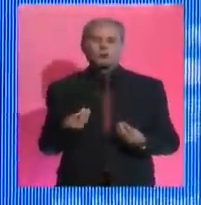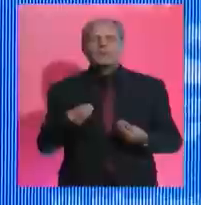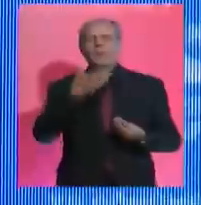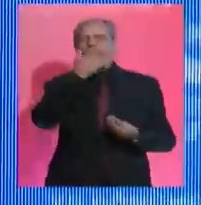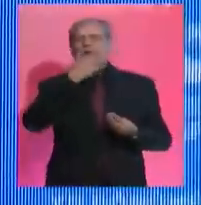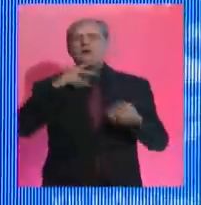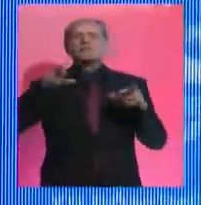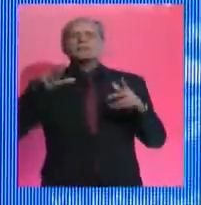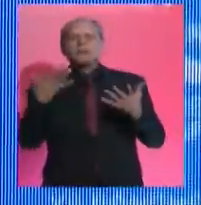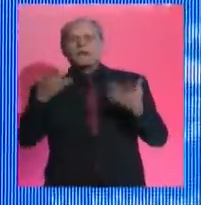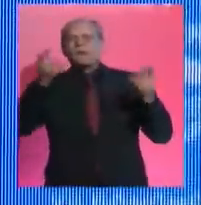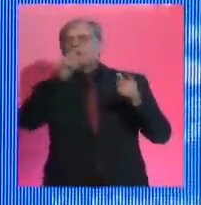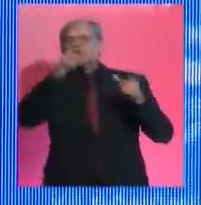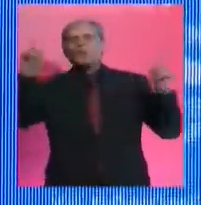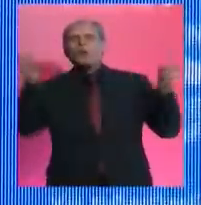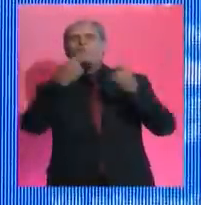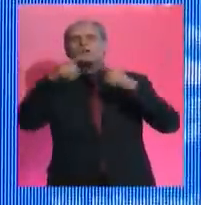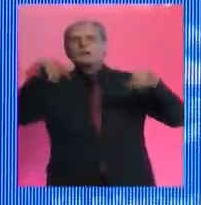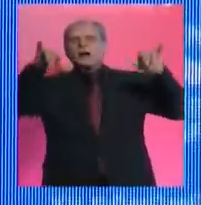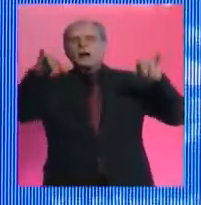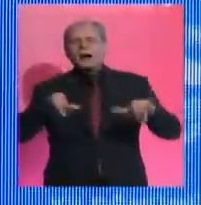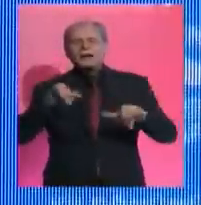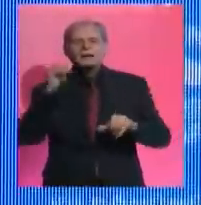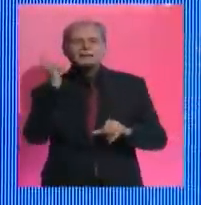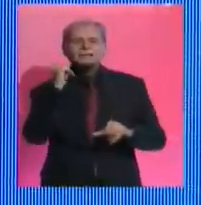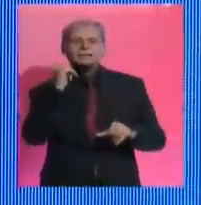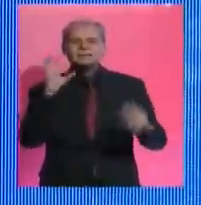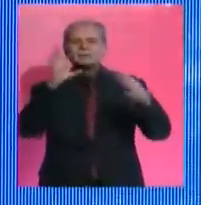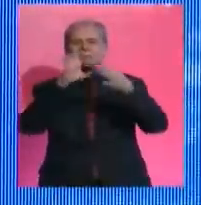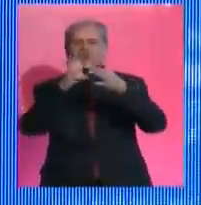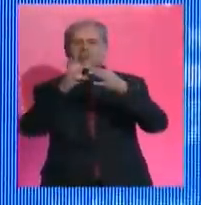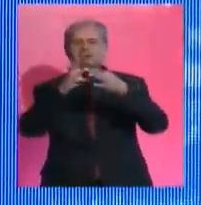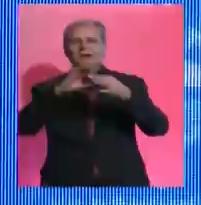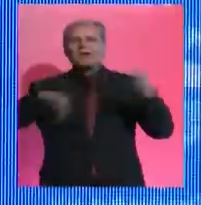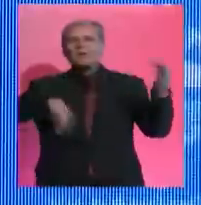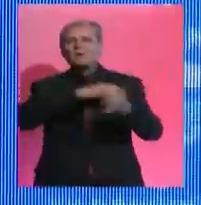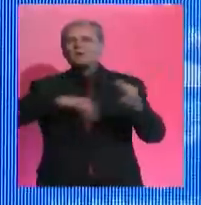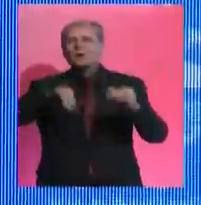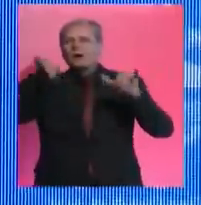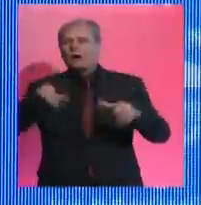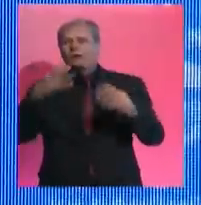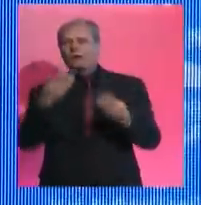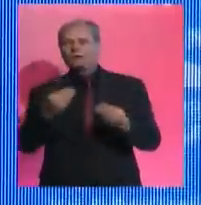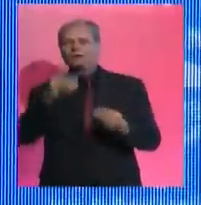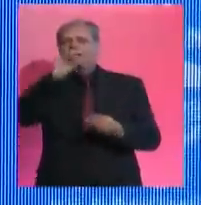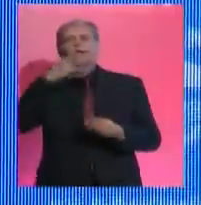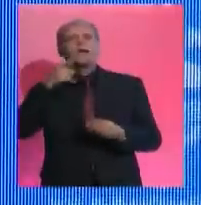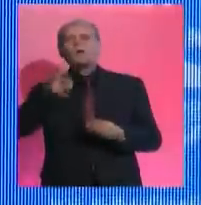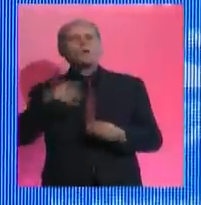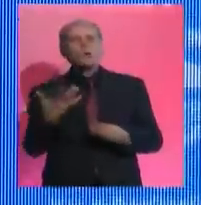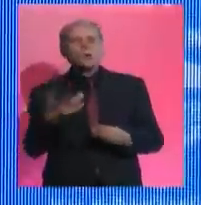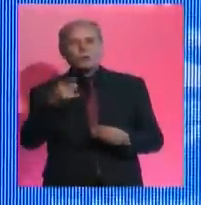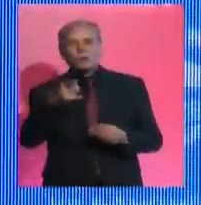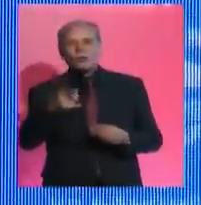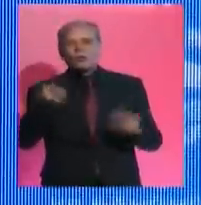tıpkı bir orkestranın aynı Ezgi de birleşen enstrümanlar gibi olacağız Peki ne duruyor Ezgi